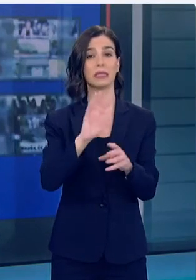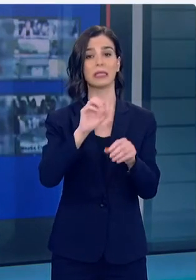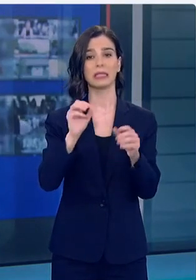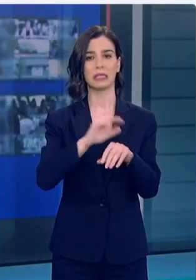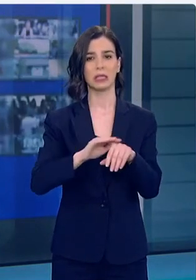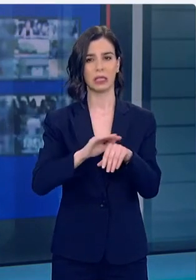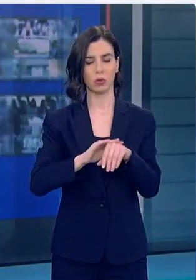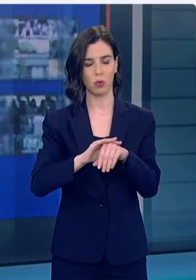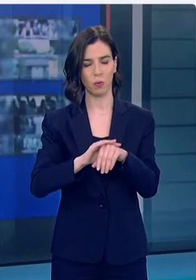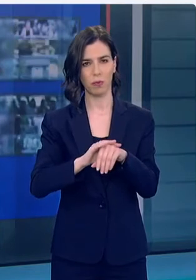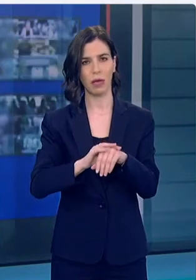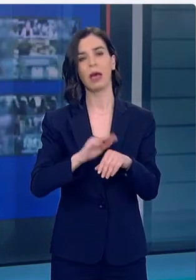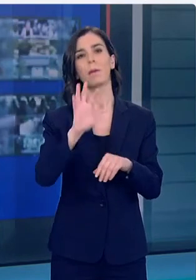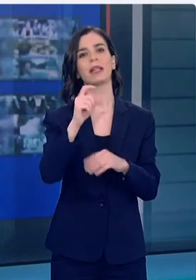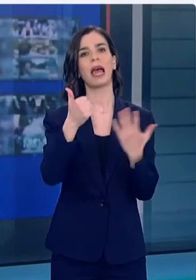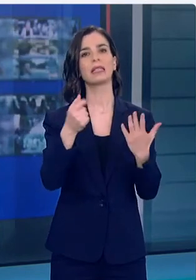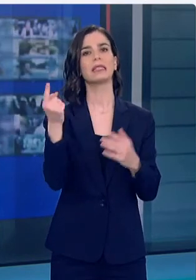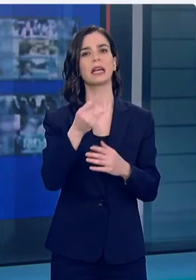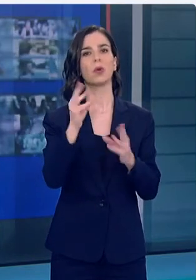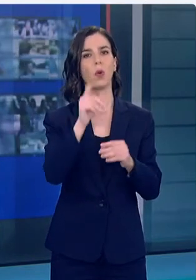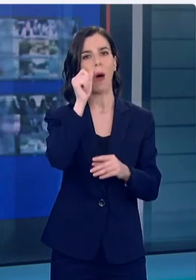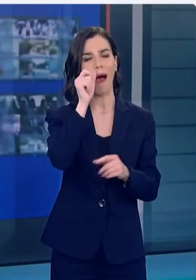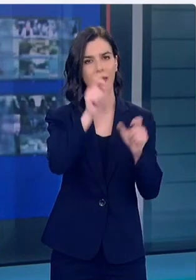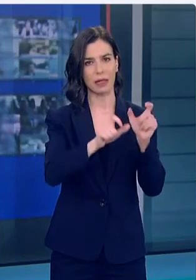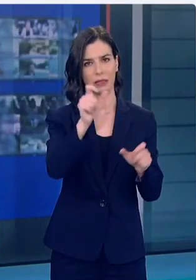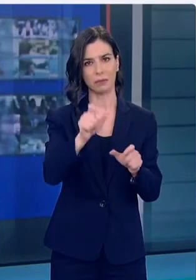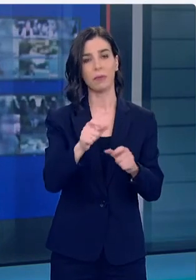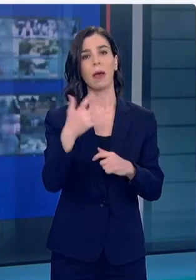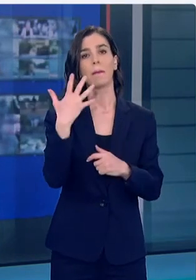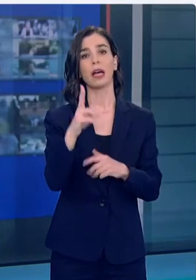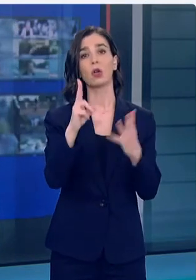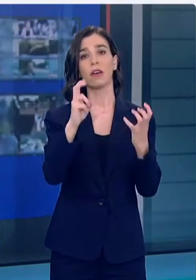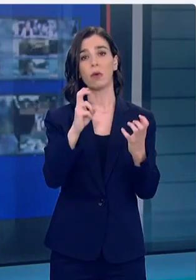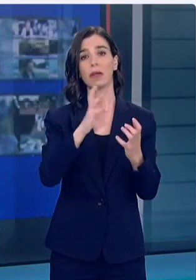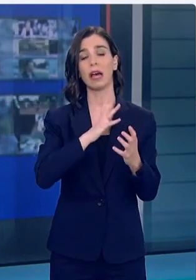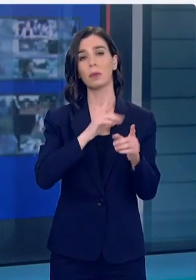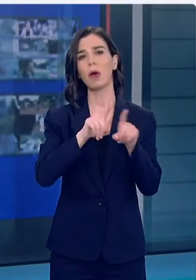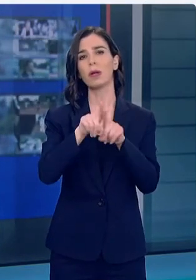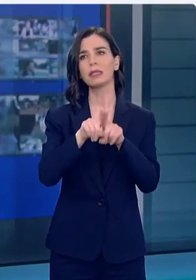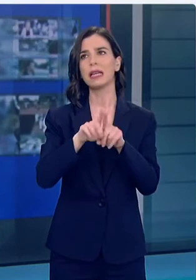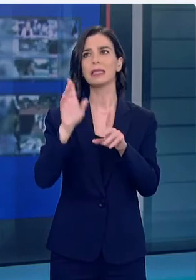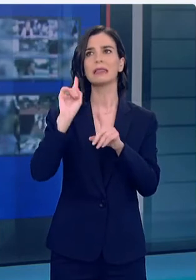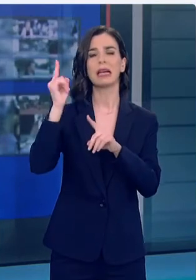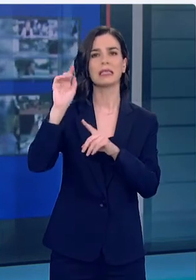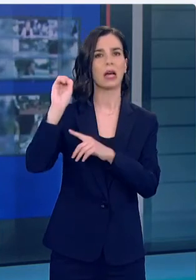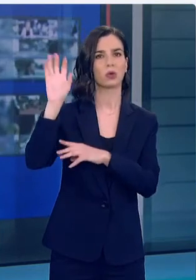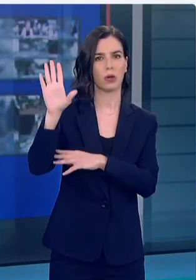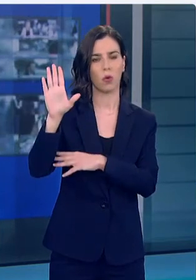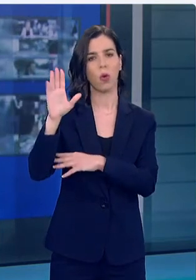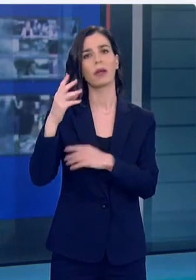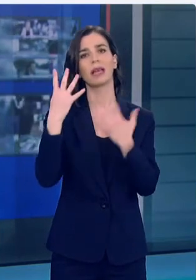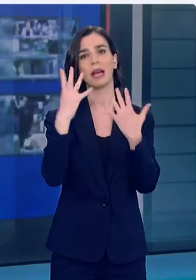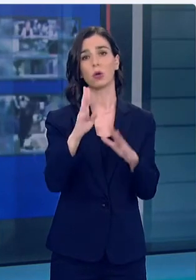2.245, εκ των οποίων το 56% αφορά άνδρες. 570 θεωρούνται σχετιζόμενα με ταξίδια από το εξωτερικό